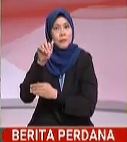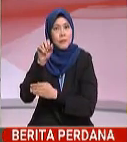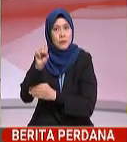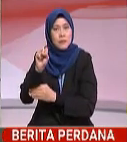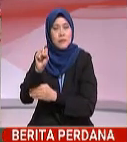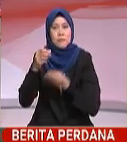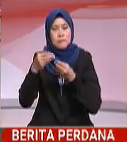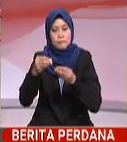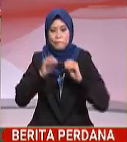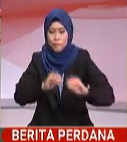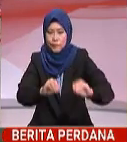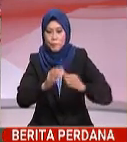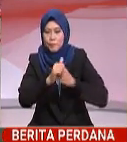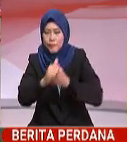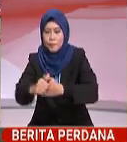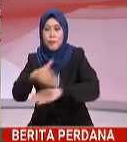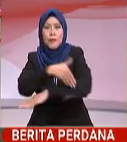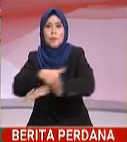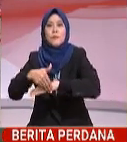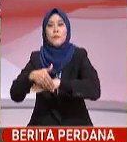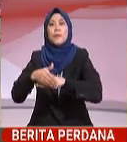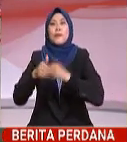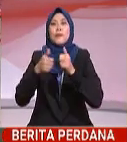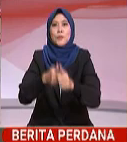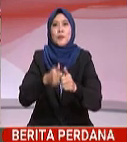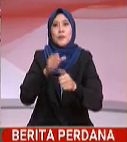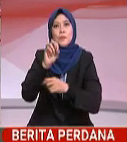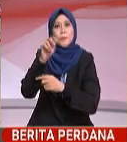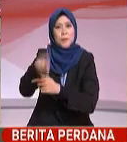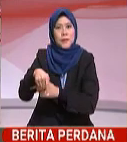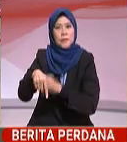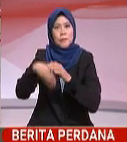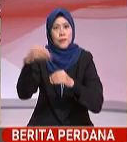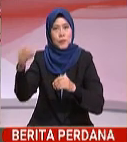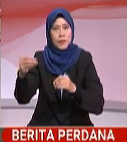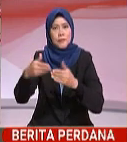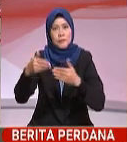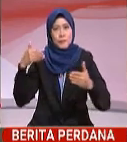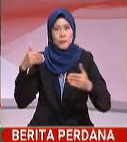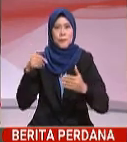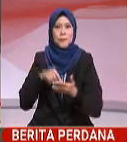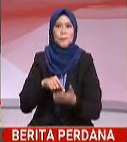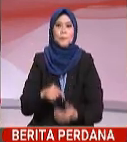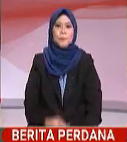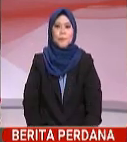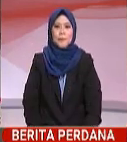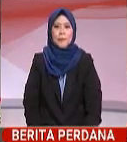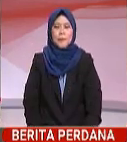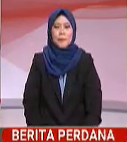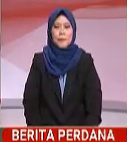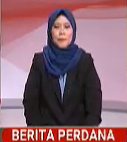diberi panduan berkaitan pematuhan SOP yang telah dikeluarkan sebelum ini.